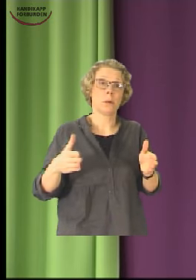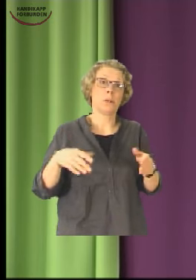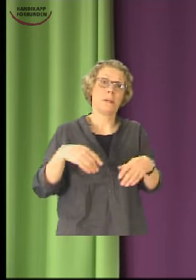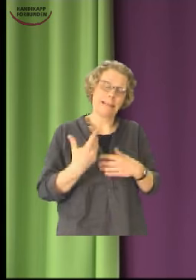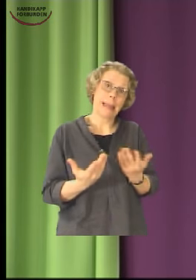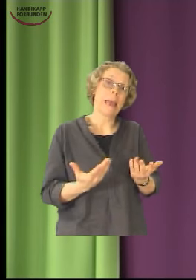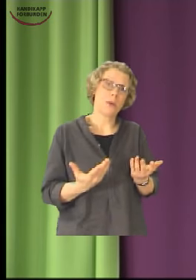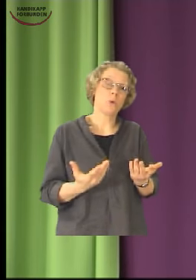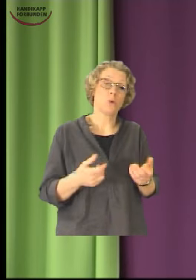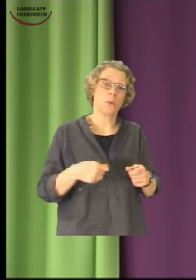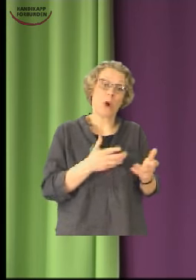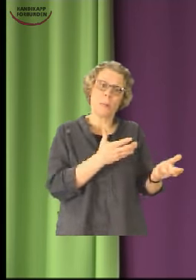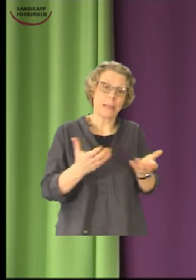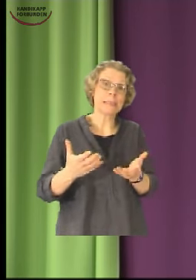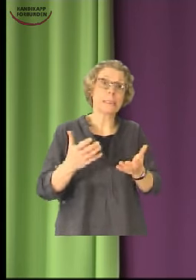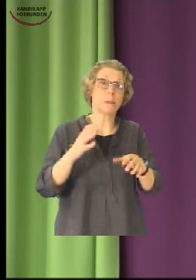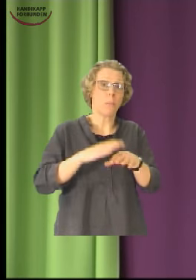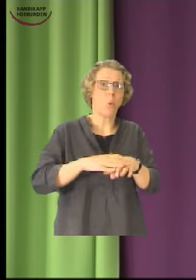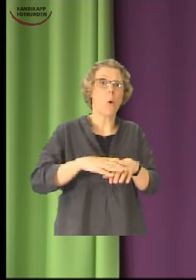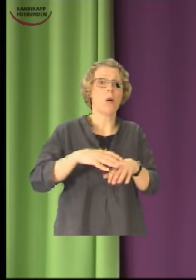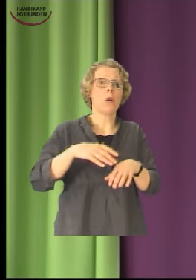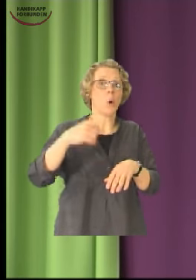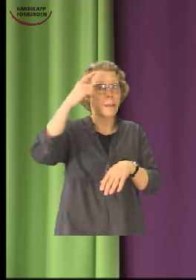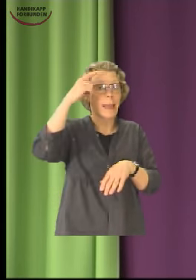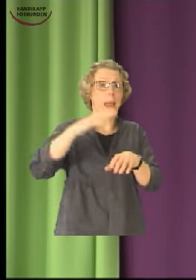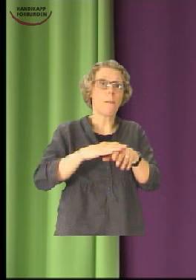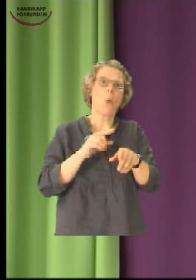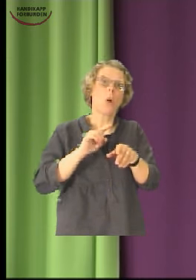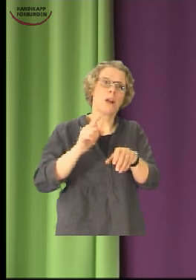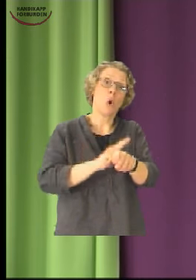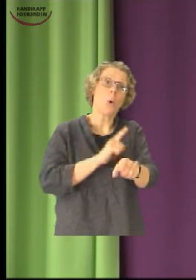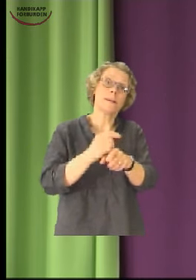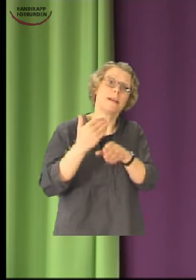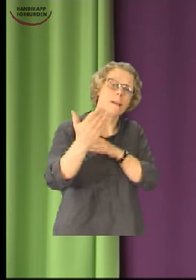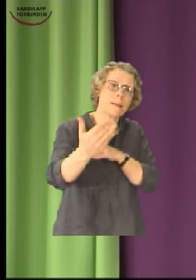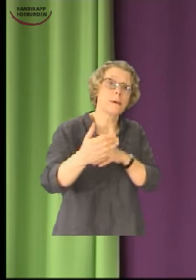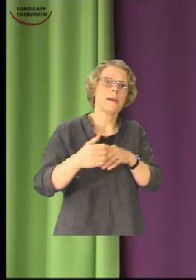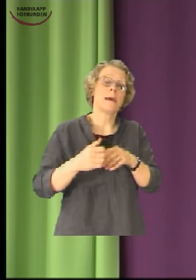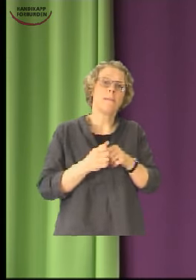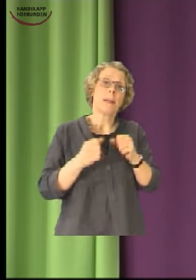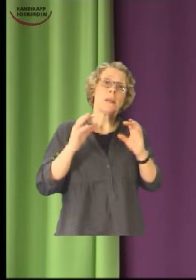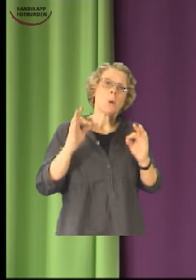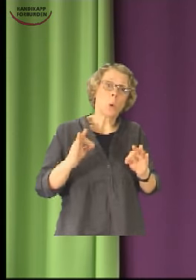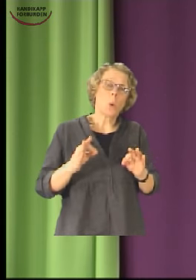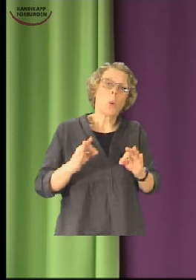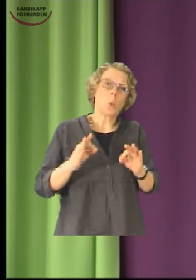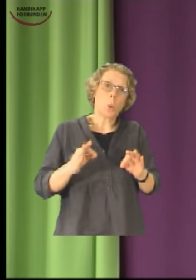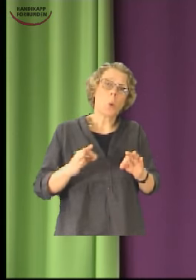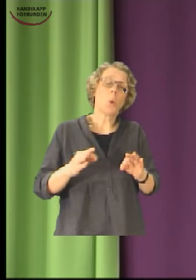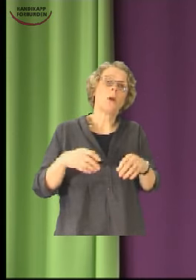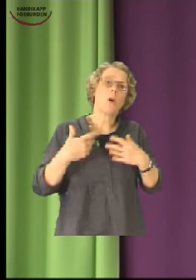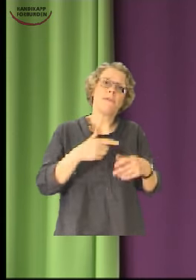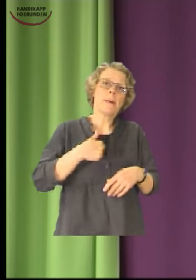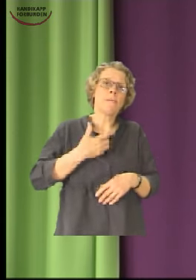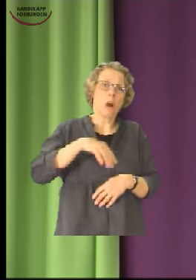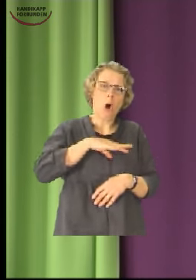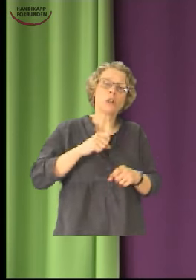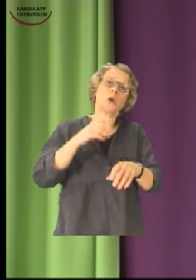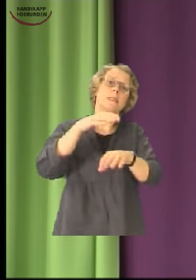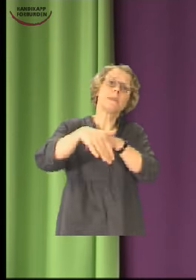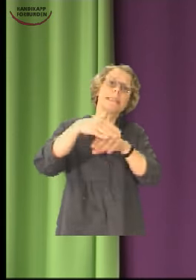långsiktighet i tänkandet. Sen så ska man också se att det är en prioritering för att få fram en specialist. På det sättet så måste det finnas en tjänst där den